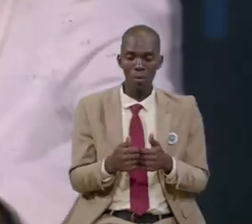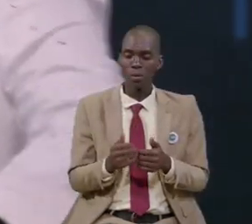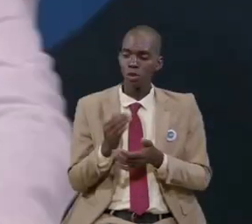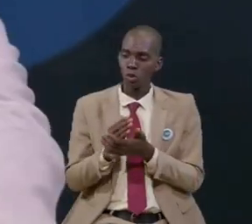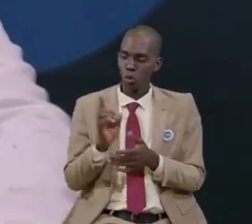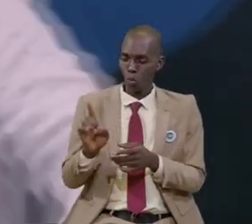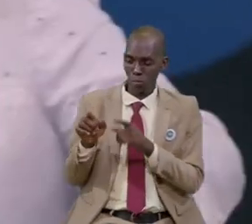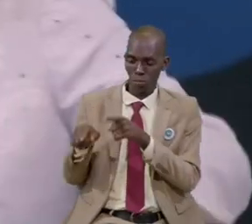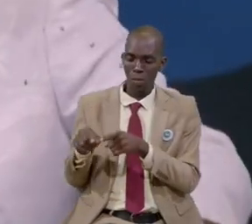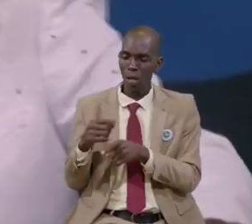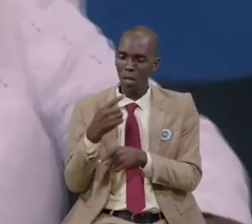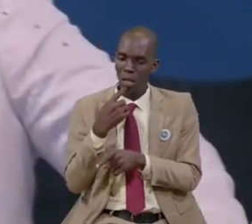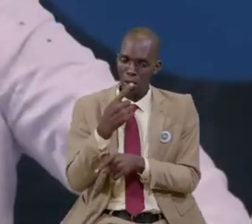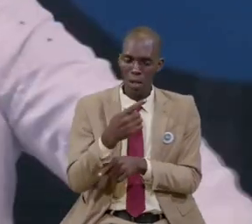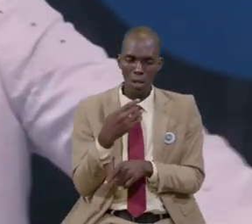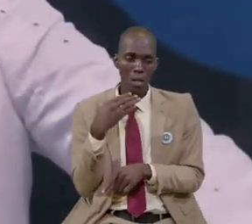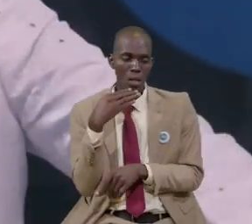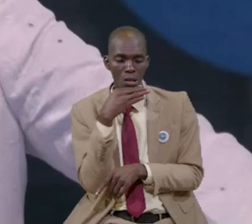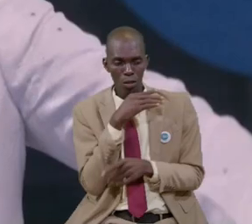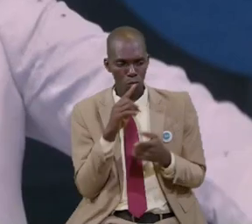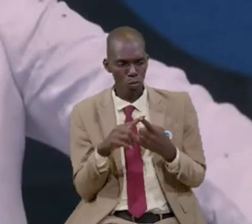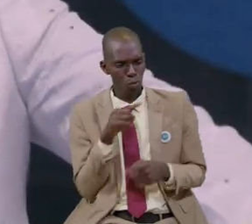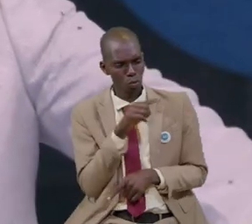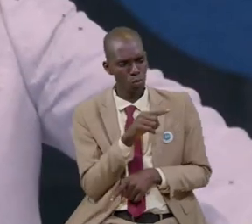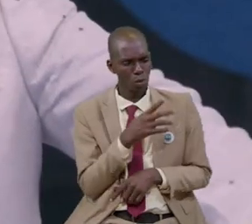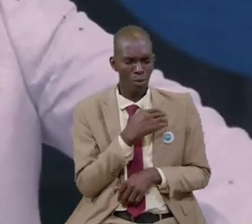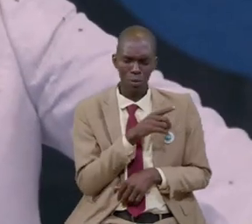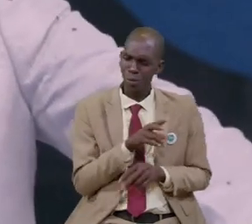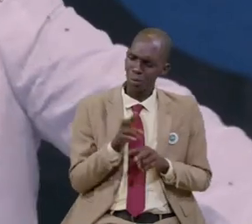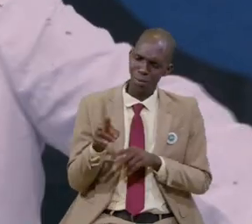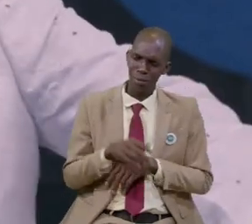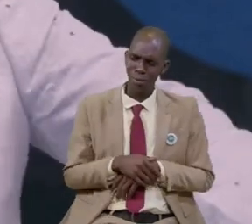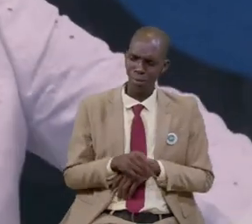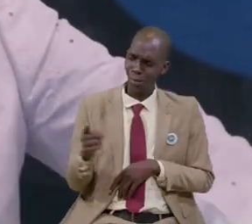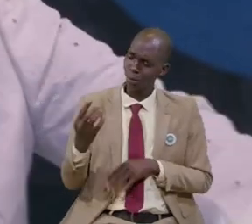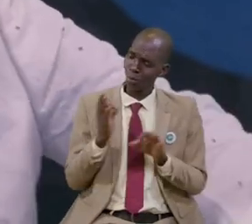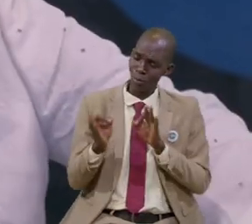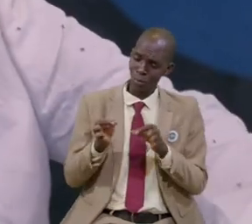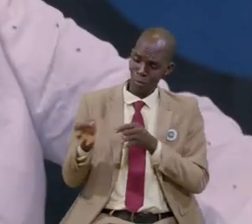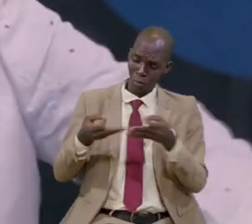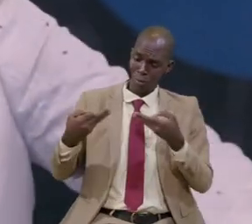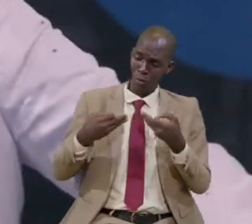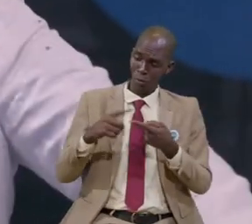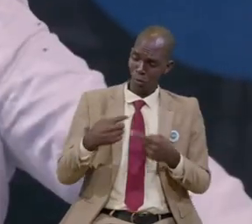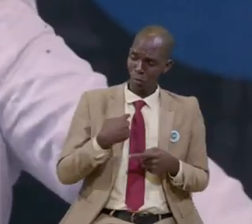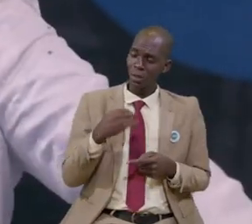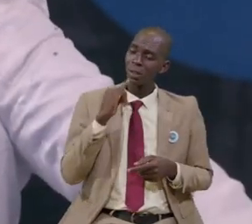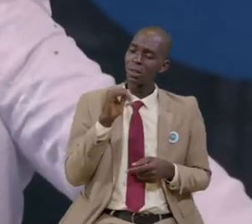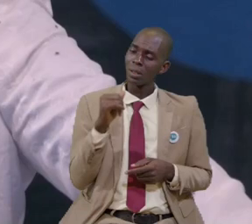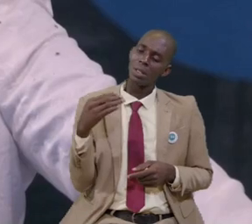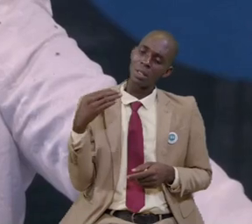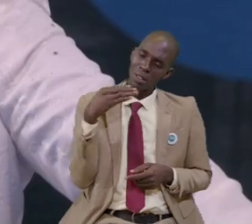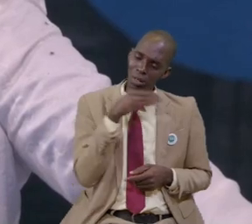on le regarde et on dit, mais cela n'est-ce pas un mensonge? Il doit cacher ce mensonge avec